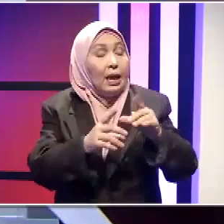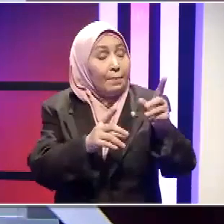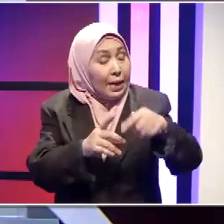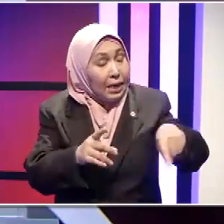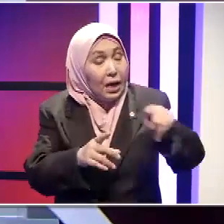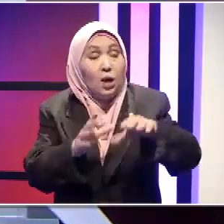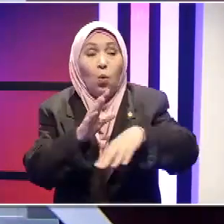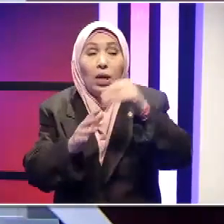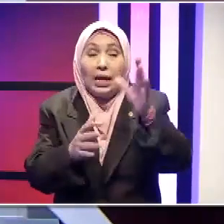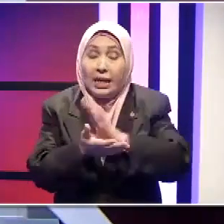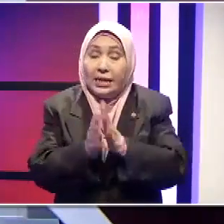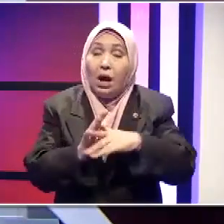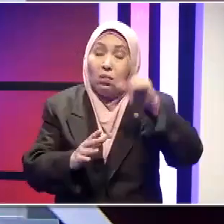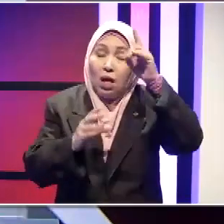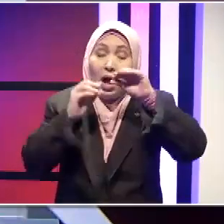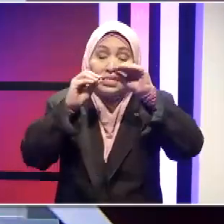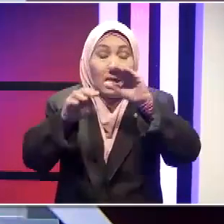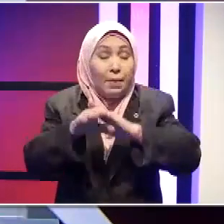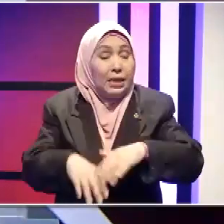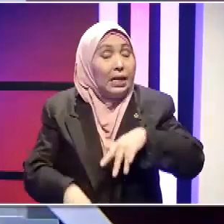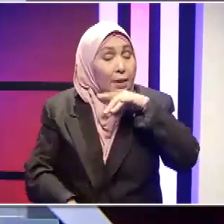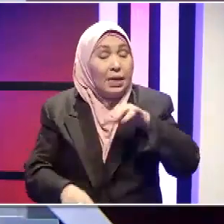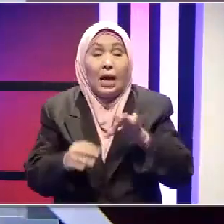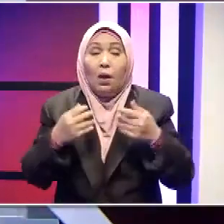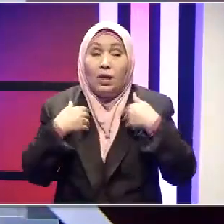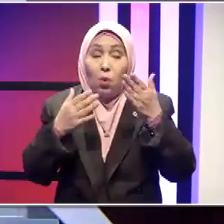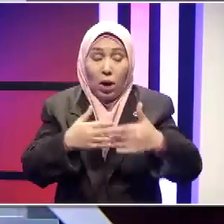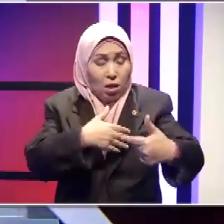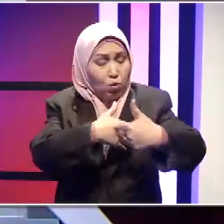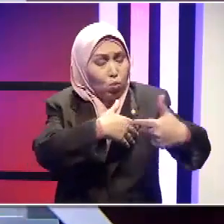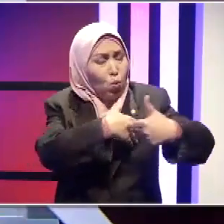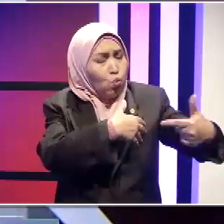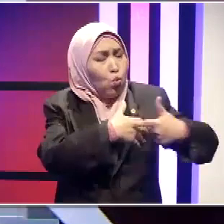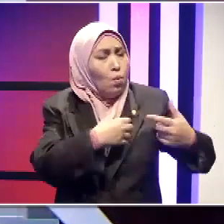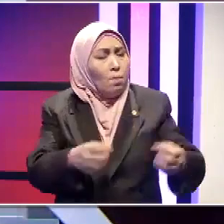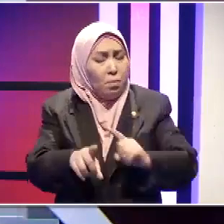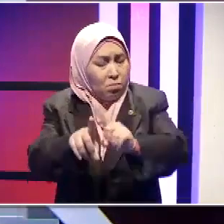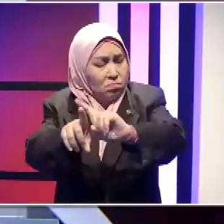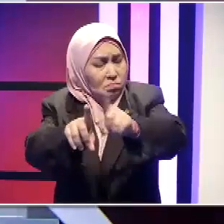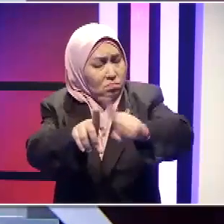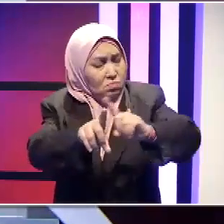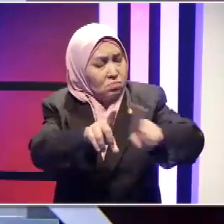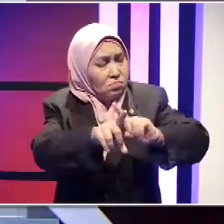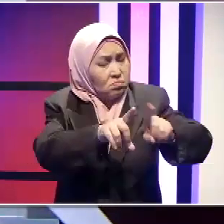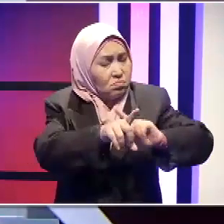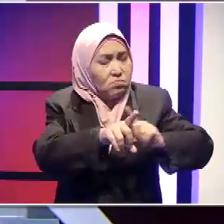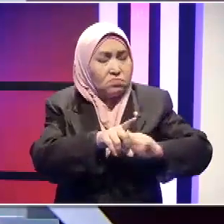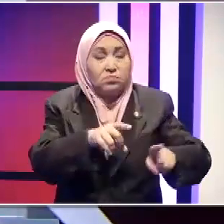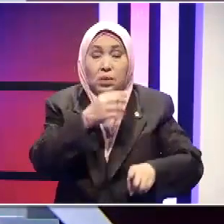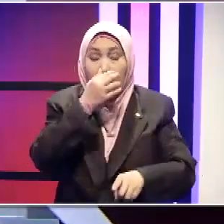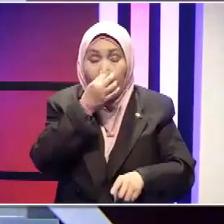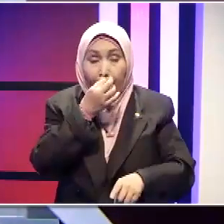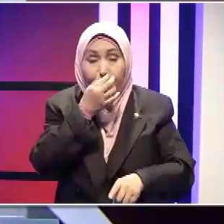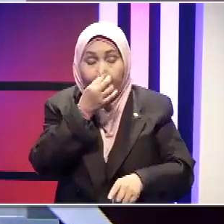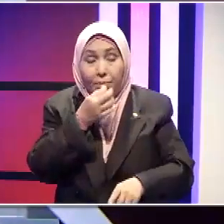keluarkan maka Allah aja para nabi kepada kita kalau ada orang yang tuh macam-macam full tarabasov Aini Ma aku nginep